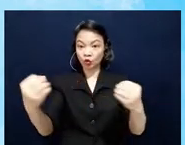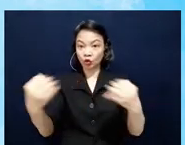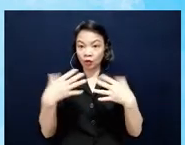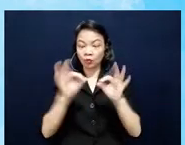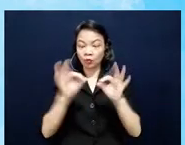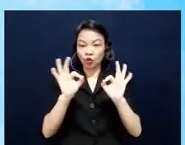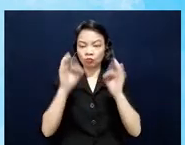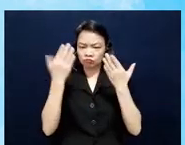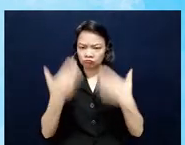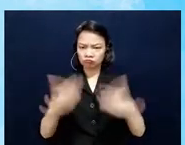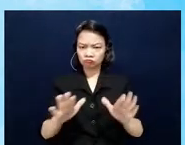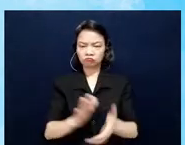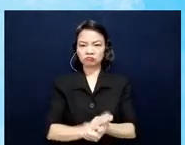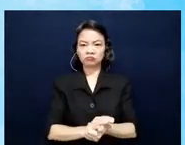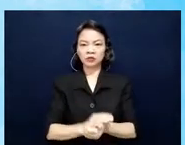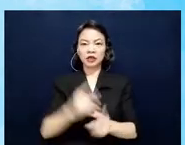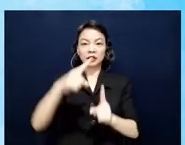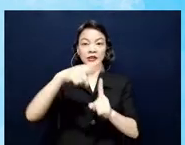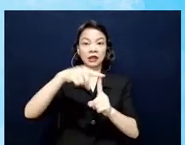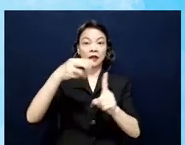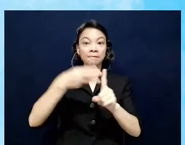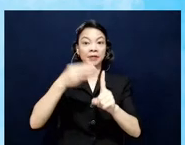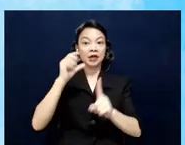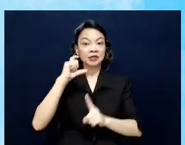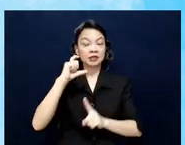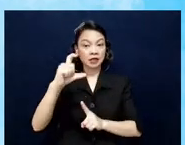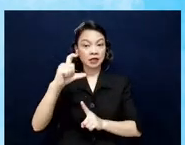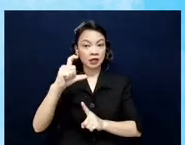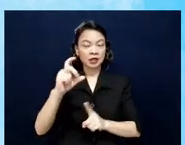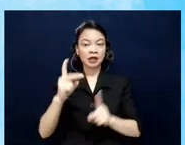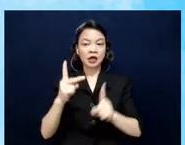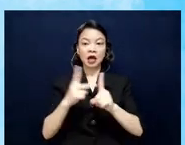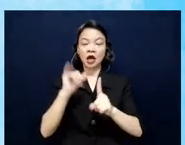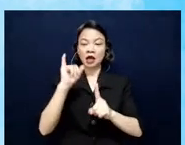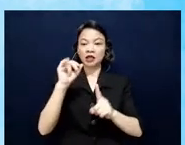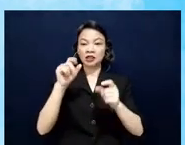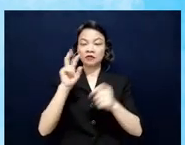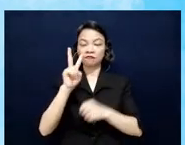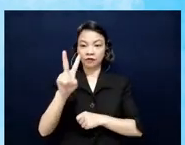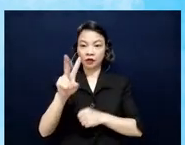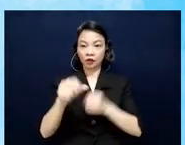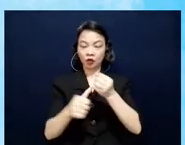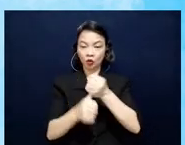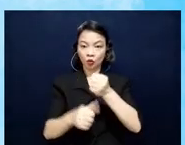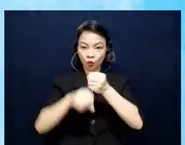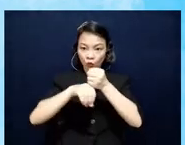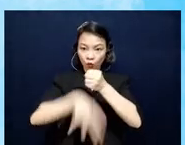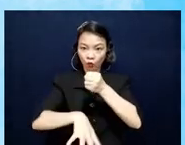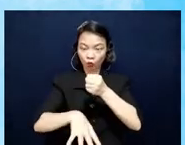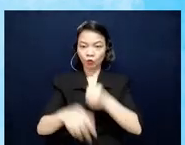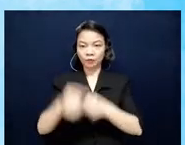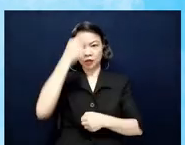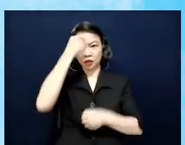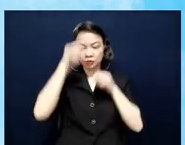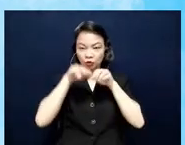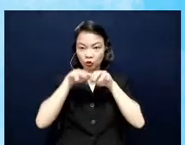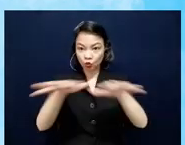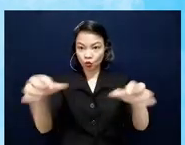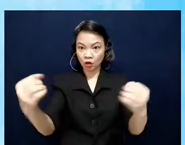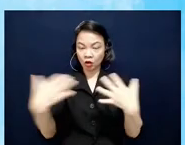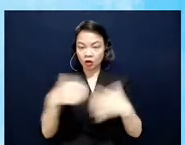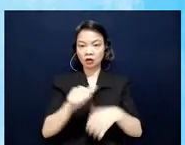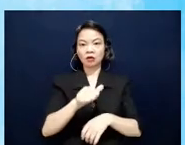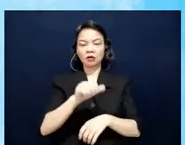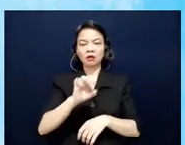penyakit-penyakit tuberkulosis, HIV, diare, atau penyakit menular lain. Tetapi penyakit